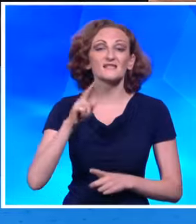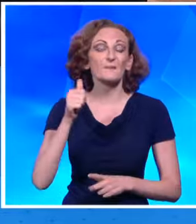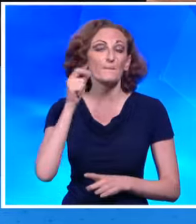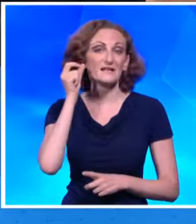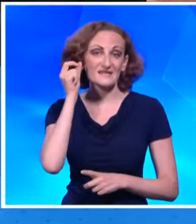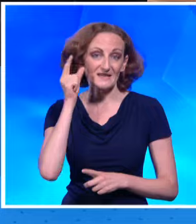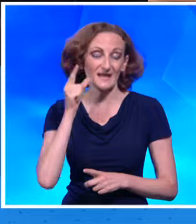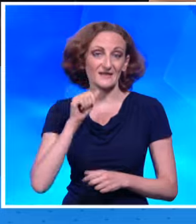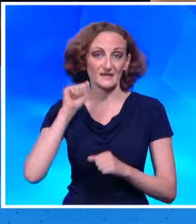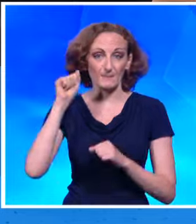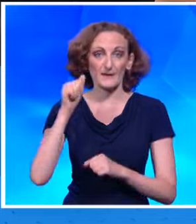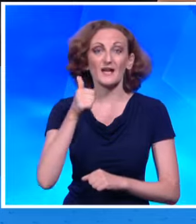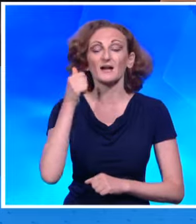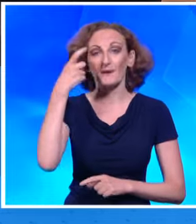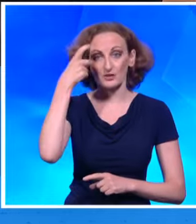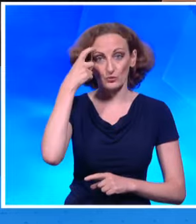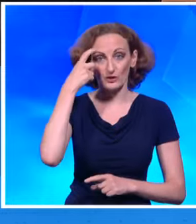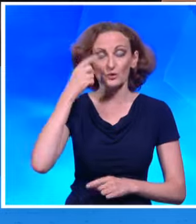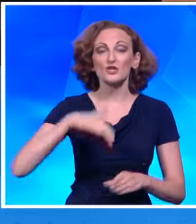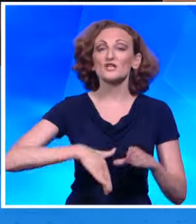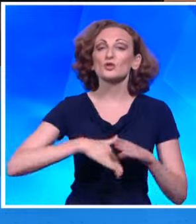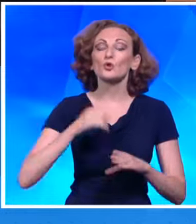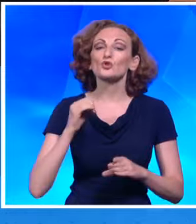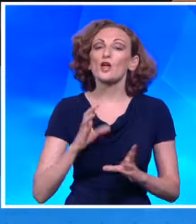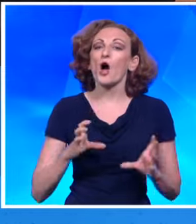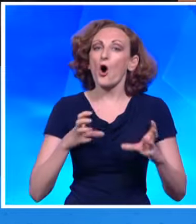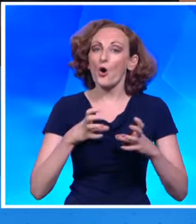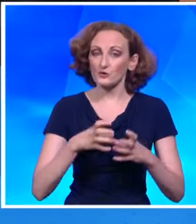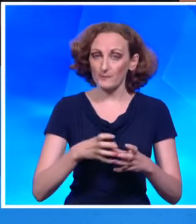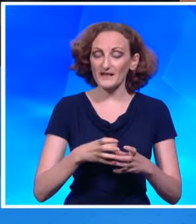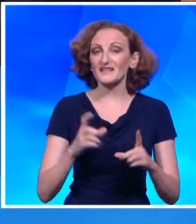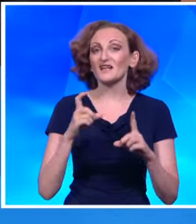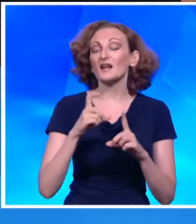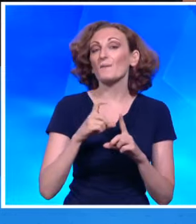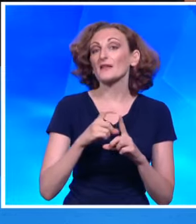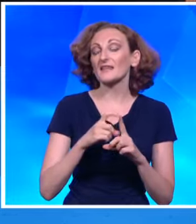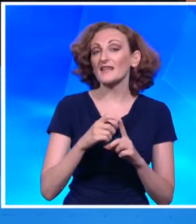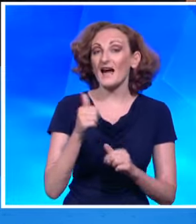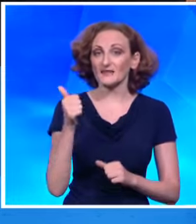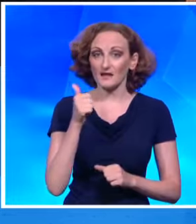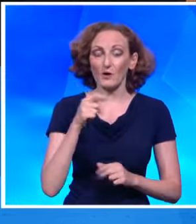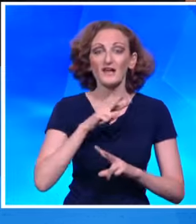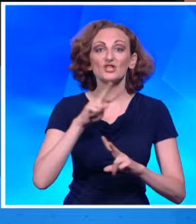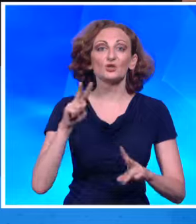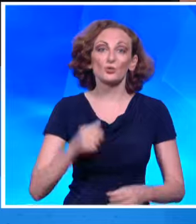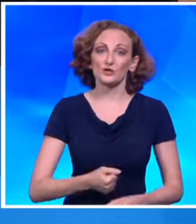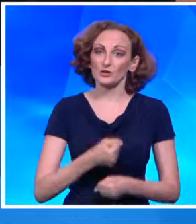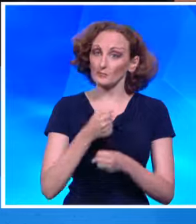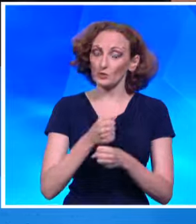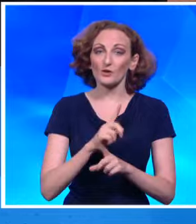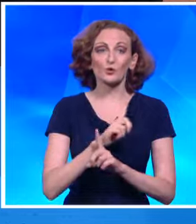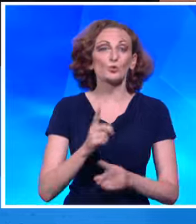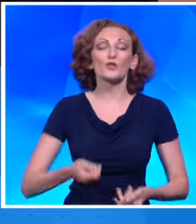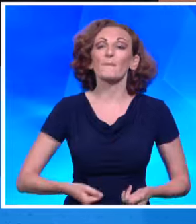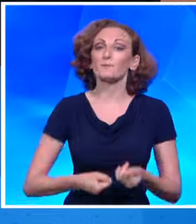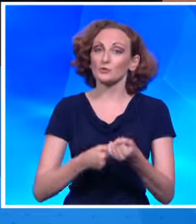Джевдет Чакъров, с изключение от парламентарната група на движението Рамадан Аталай и с останалите депутати, които не